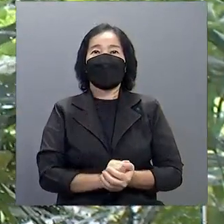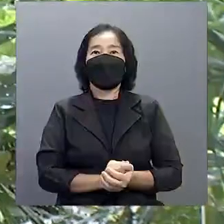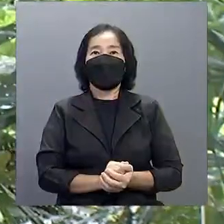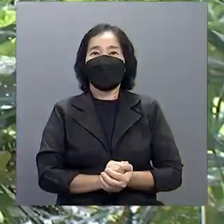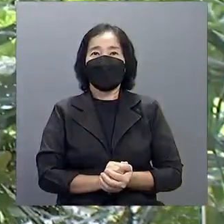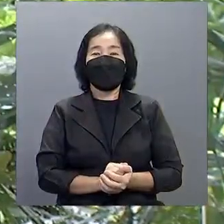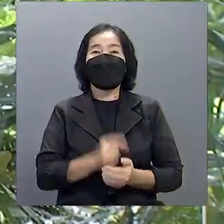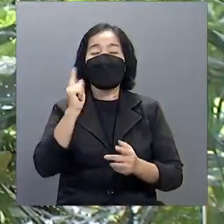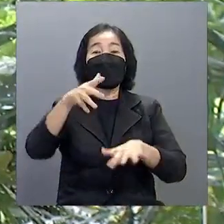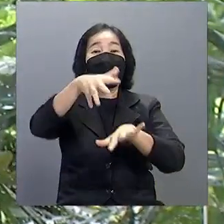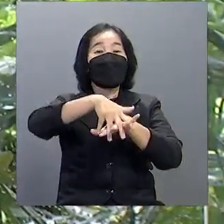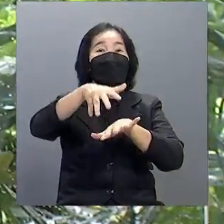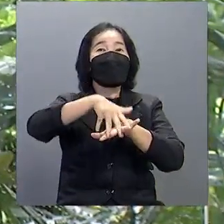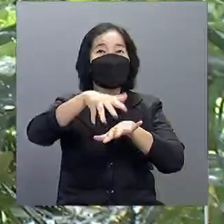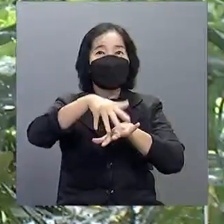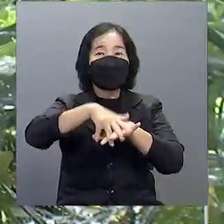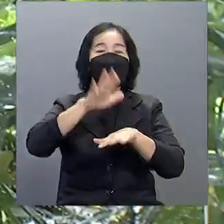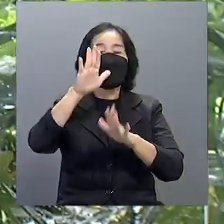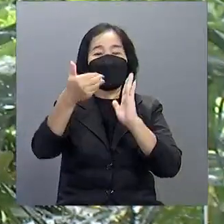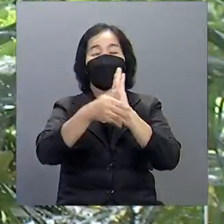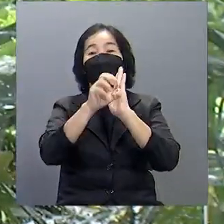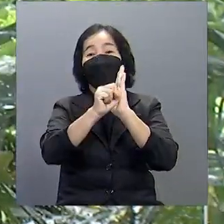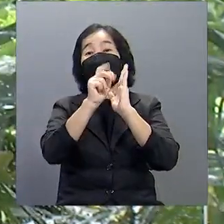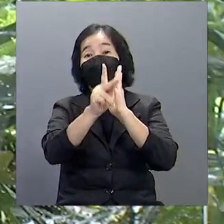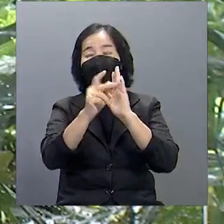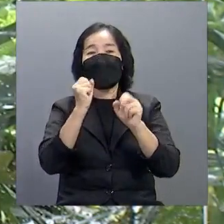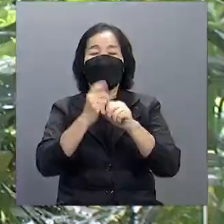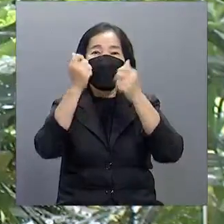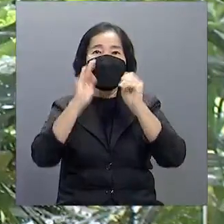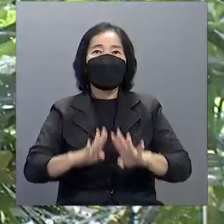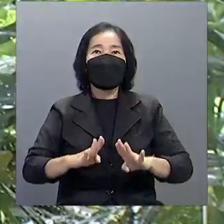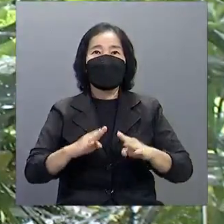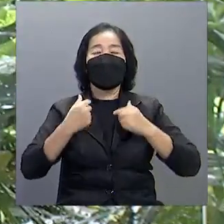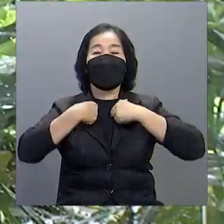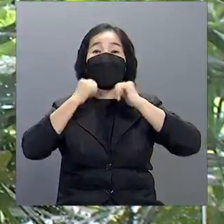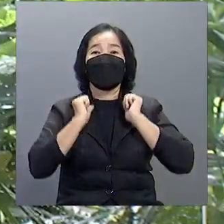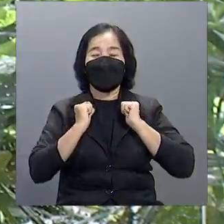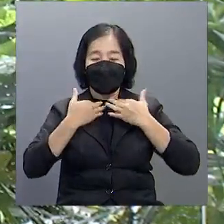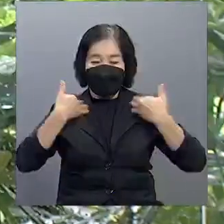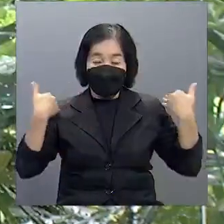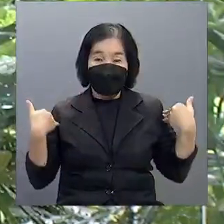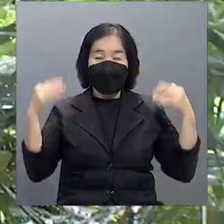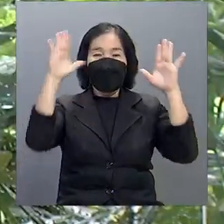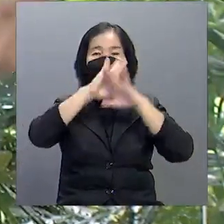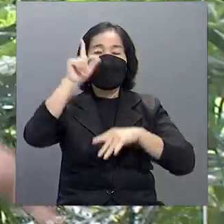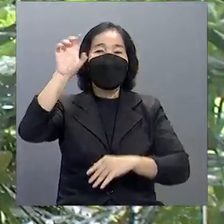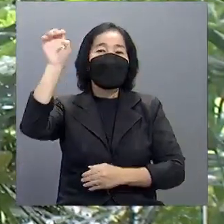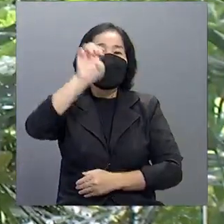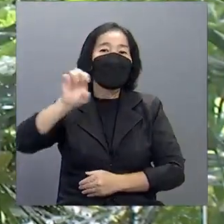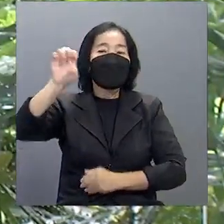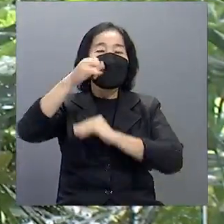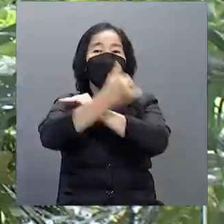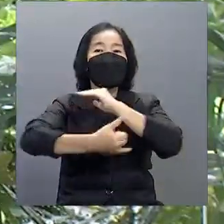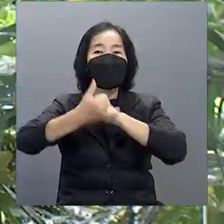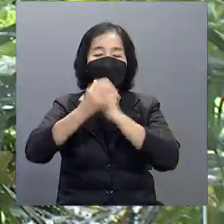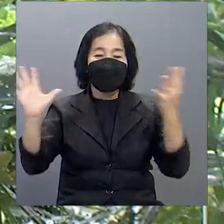เก็ดทำจากสกลนครออกแบบเป็นเสื้อคอปกบัวใหญ่ทรงยุโรปแนววินเทจผสมผสานความเป็นไทยด้วยการแต่